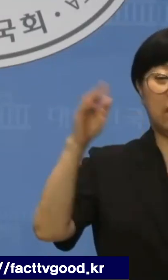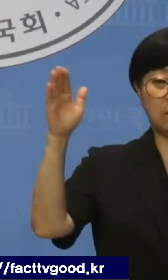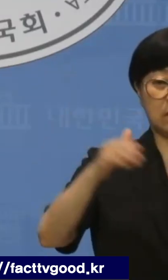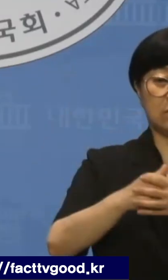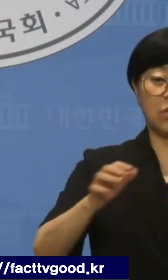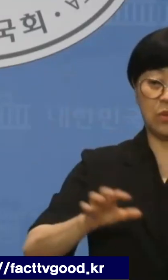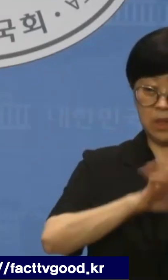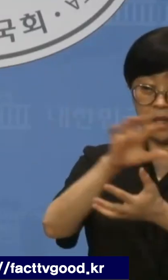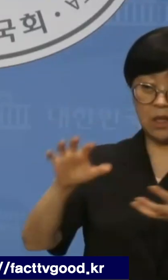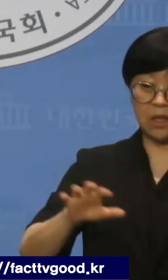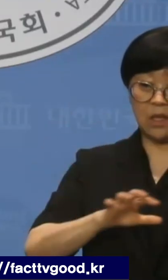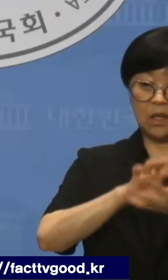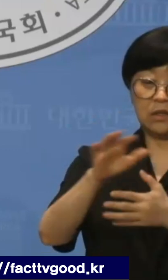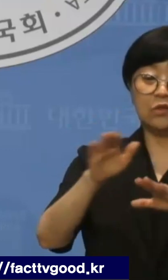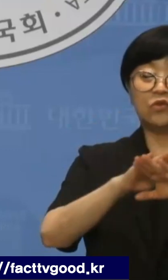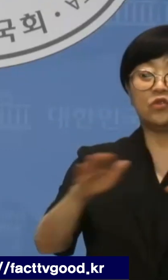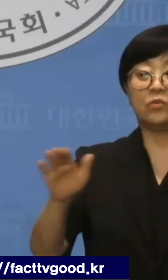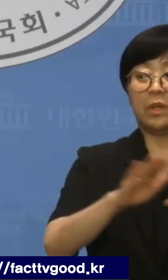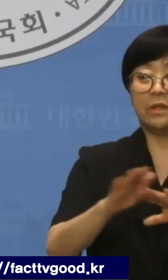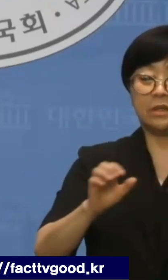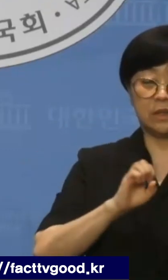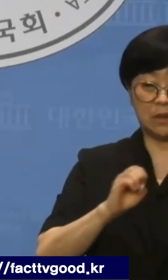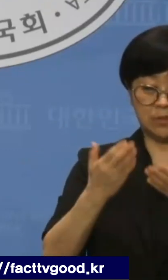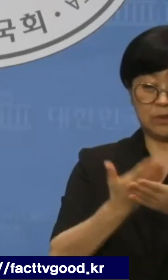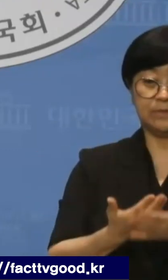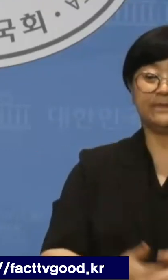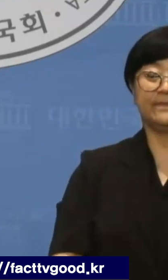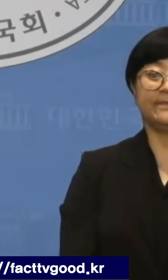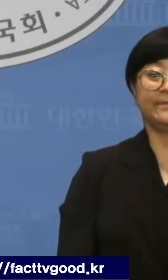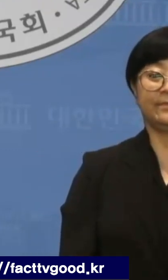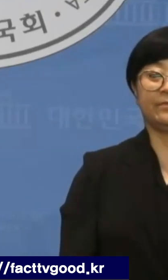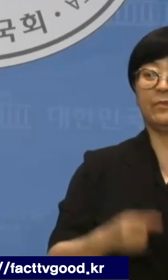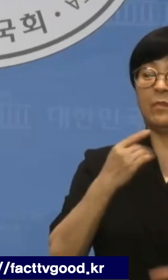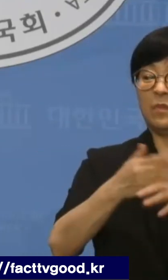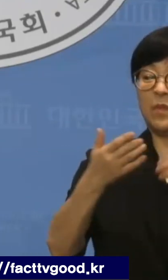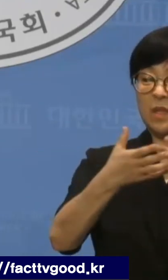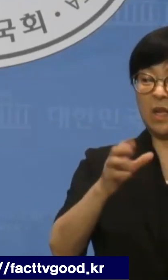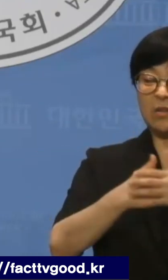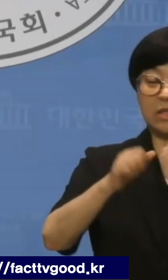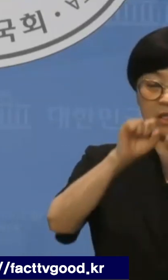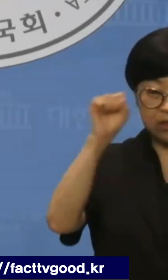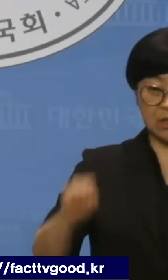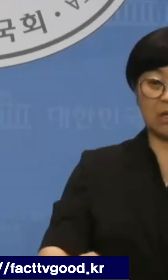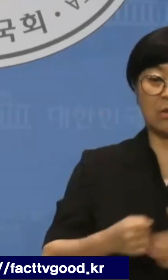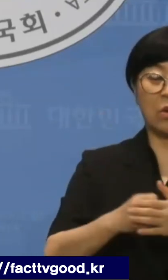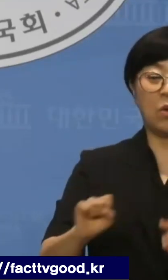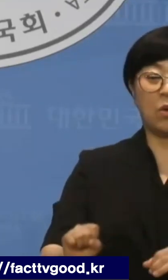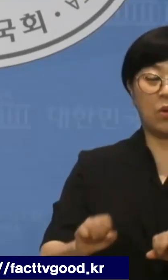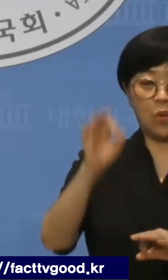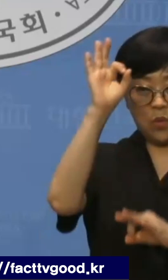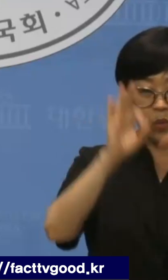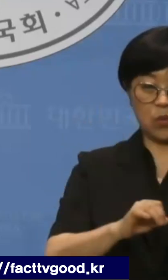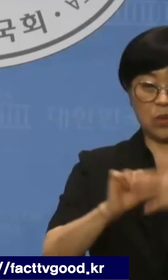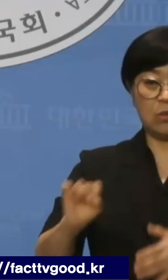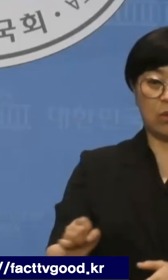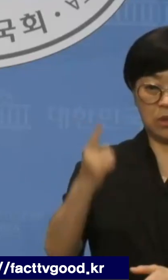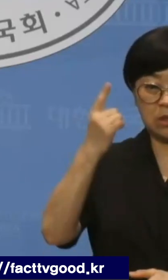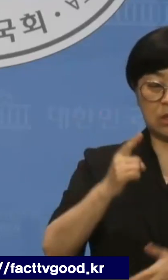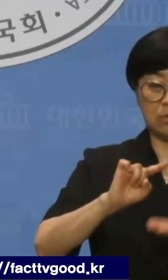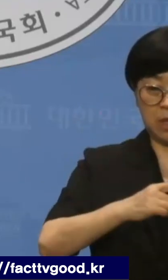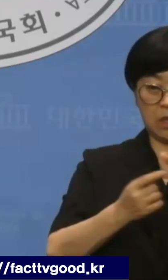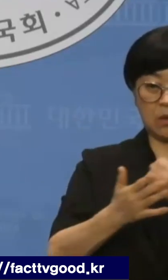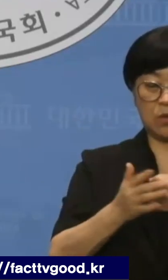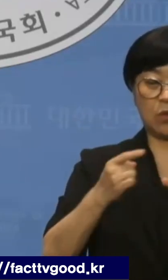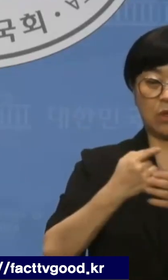학생들의 혼란을 어떻게 수습할지 답하십시오. 민주당은 시스템 오류의 원인을 규명하고 나이스 교체 및